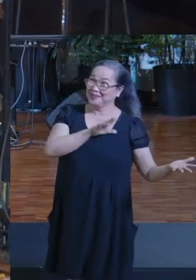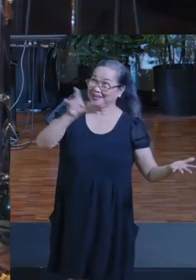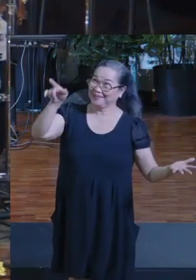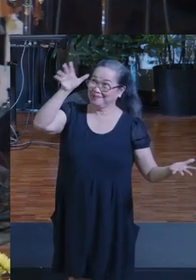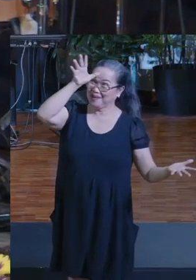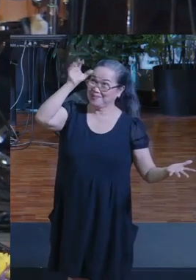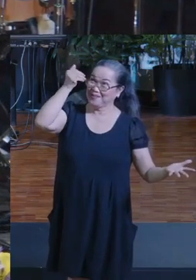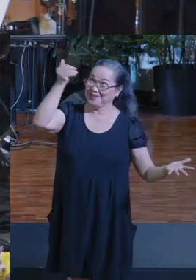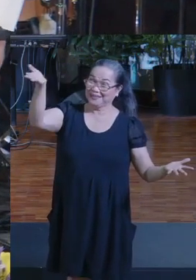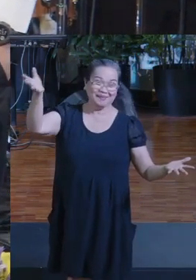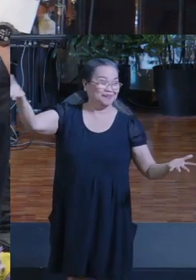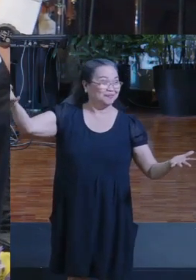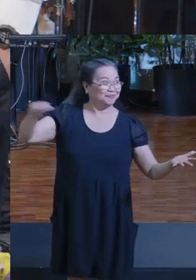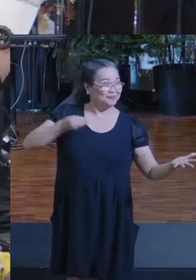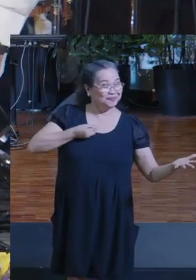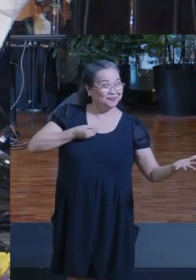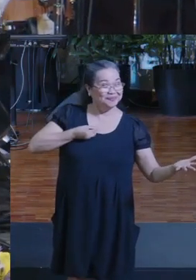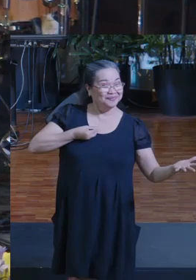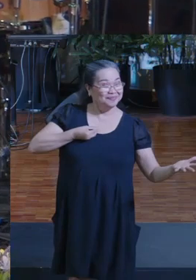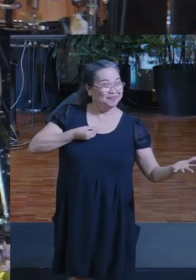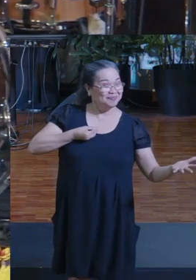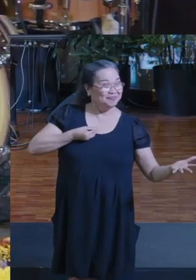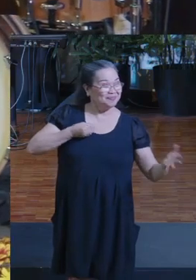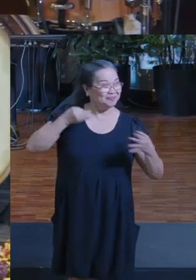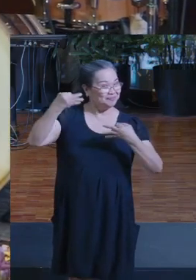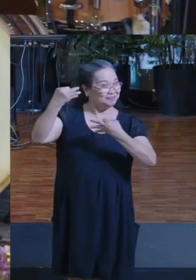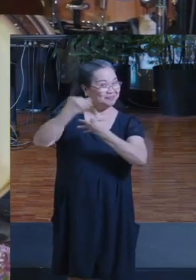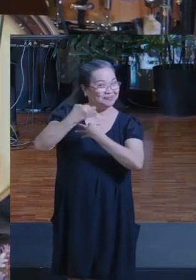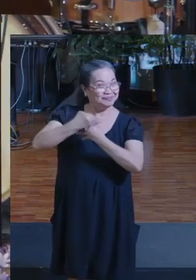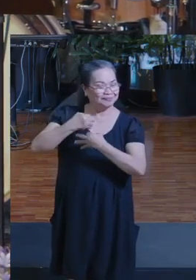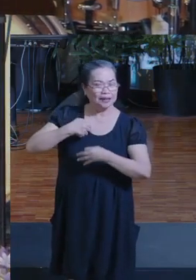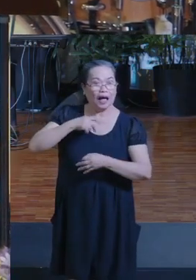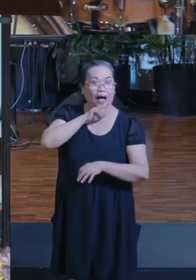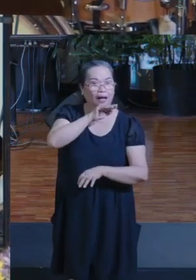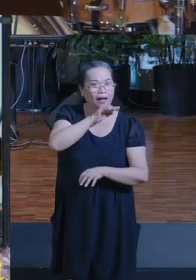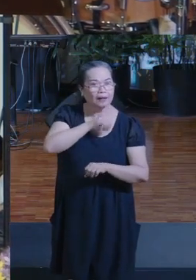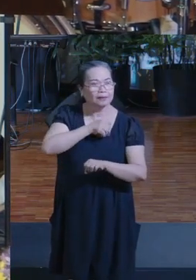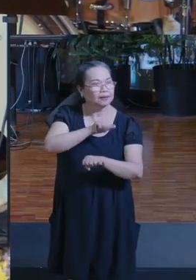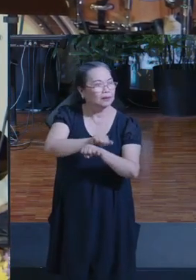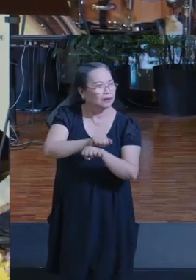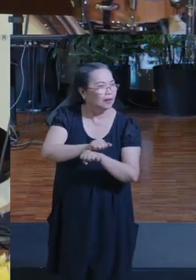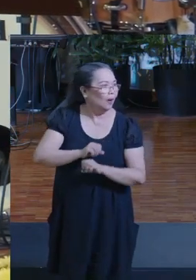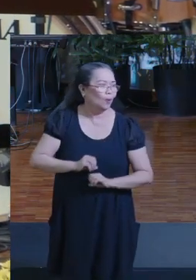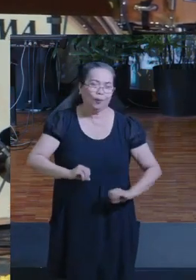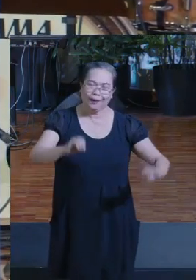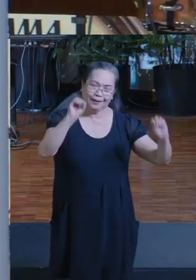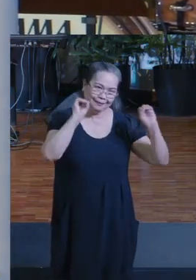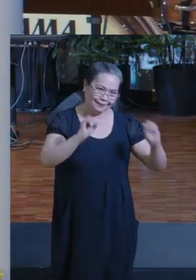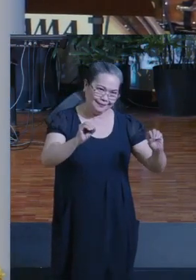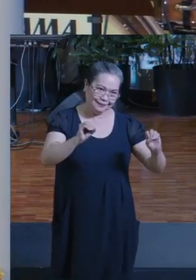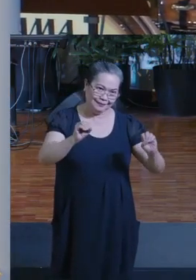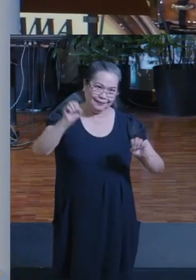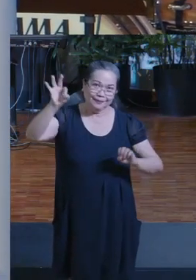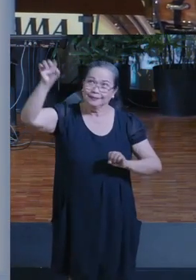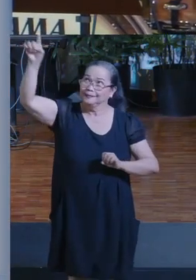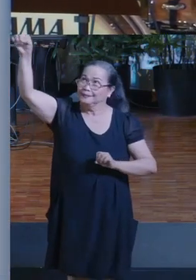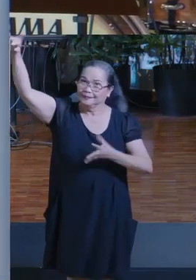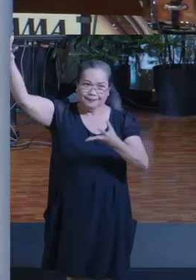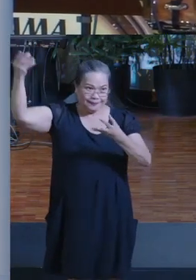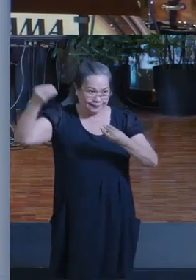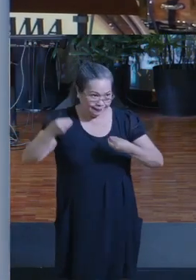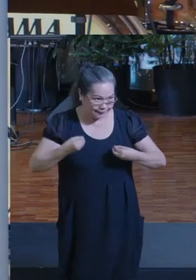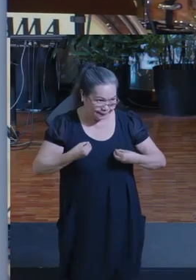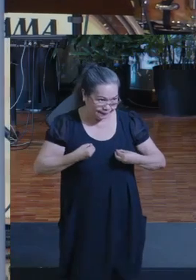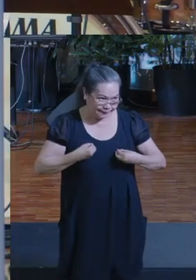sila sa katapatan nung nagbigay ng mana? na nung meron siyang ipinamana, meron